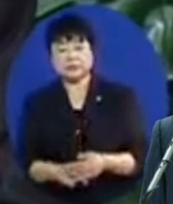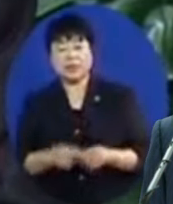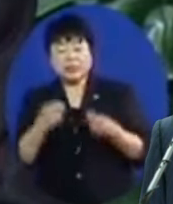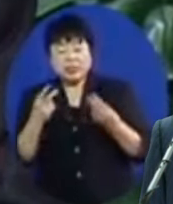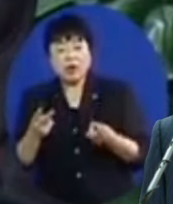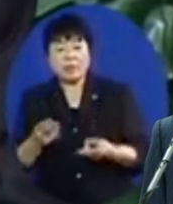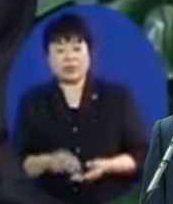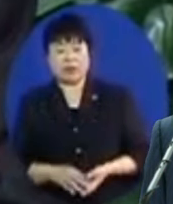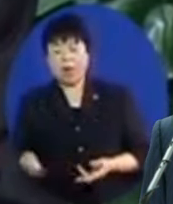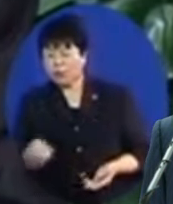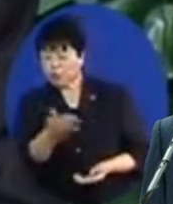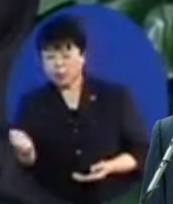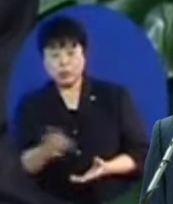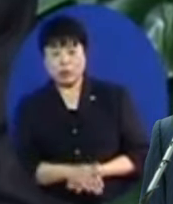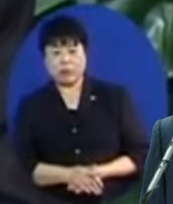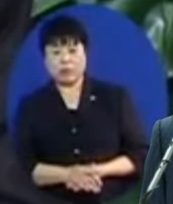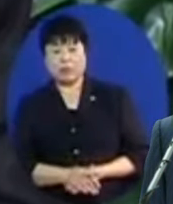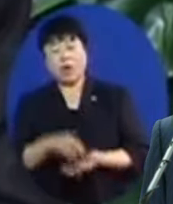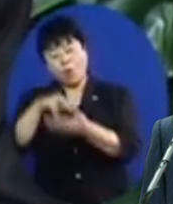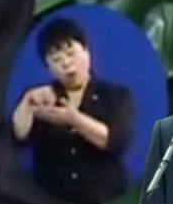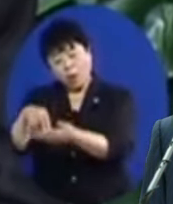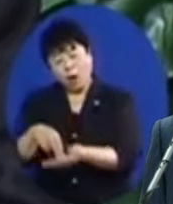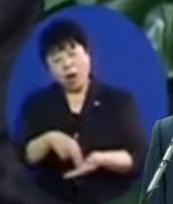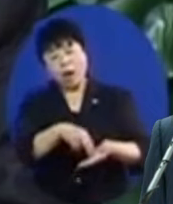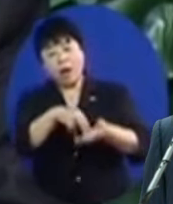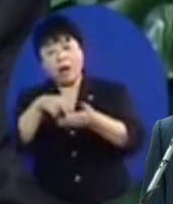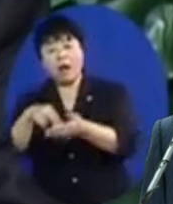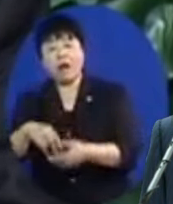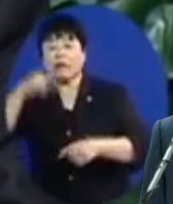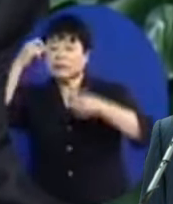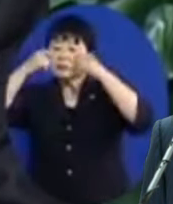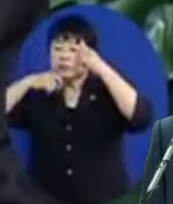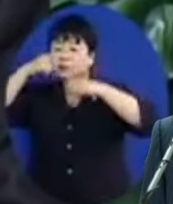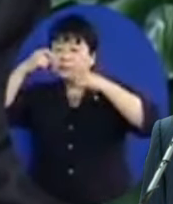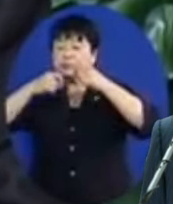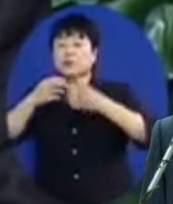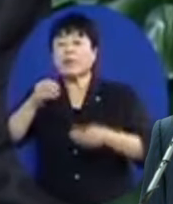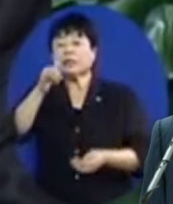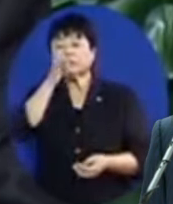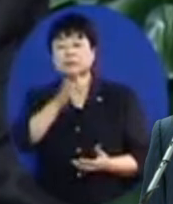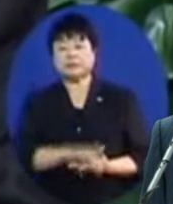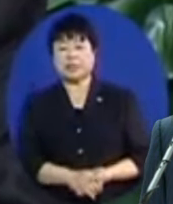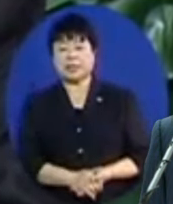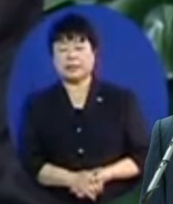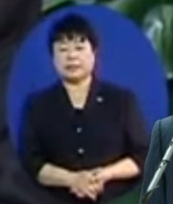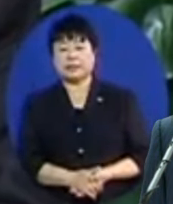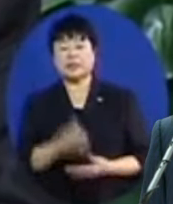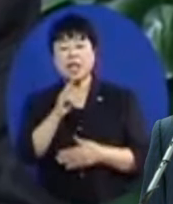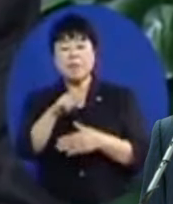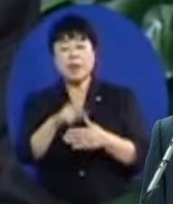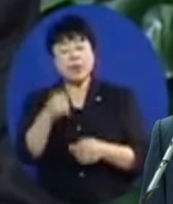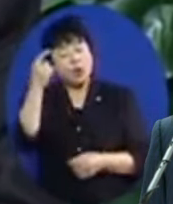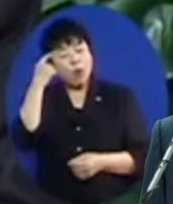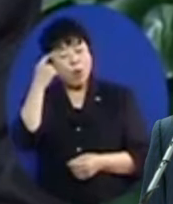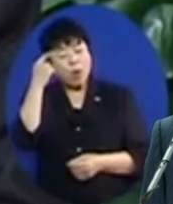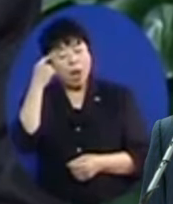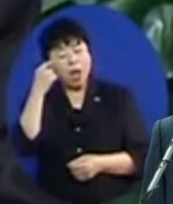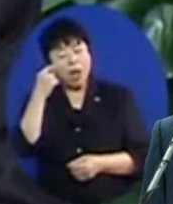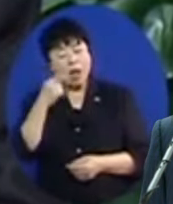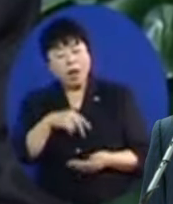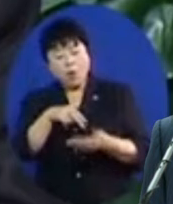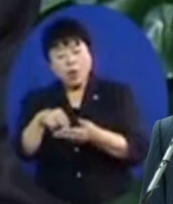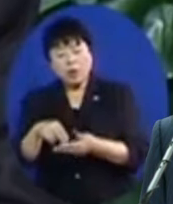빈 공허함을 느끼고 외로움을 느끼고 슬픔을 느낄 때가 종종 있는 것입니다. 내 마음이 왜 이럴까? 왜 이렇게